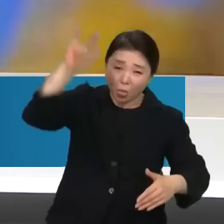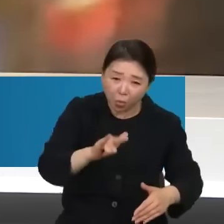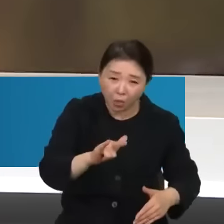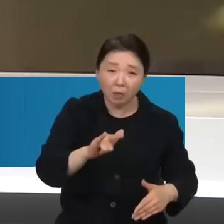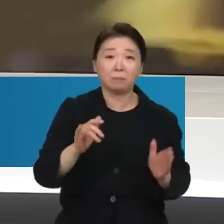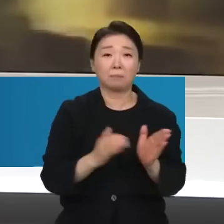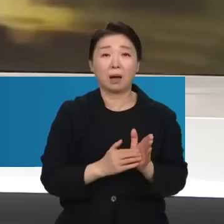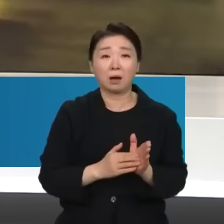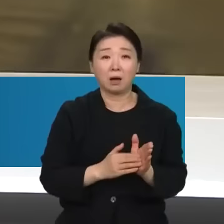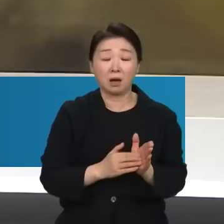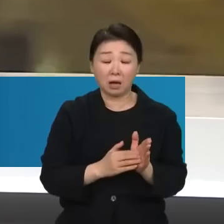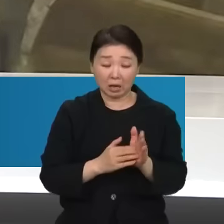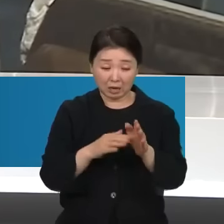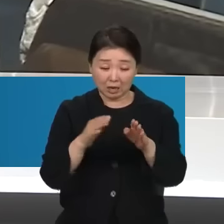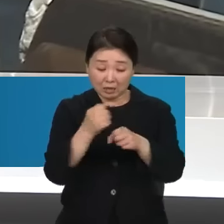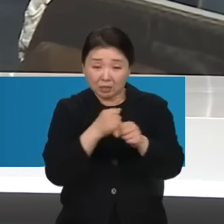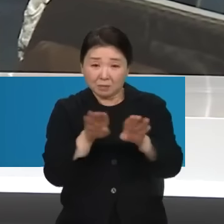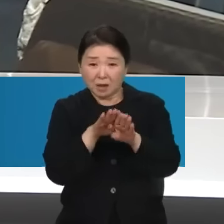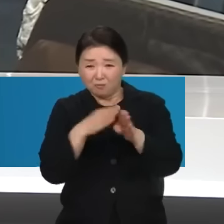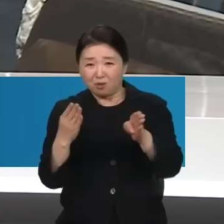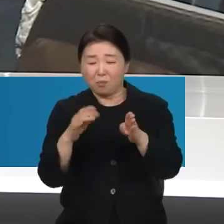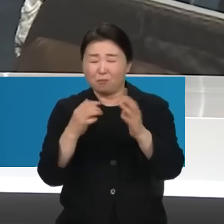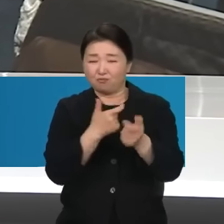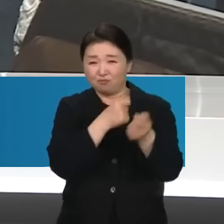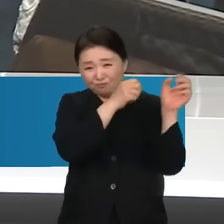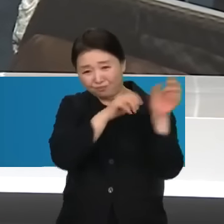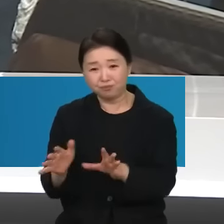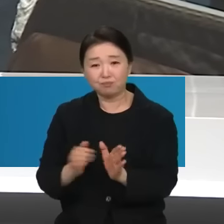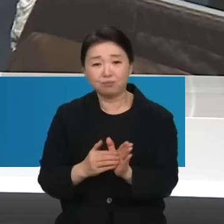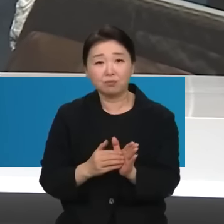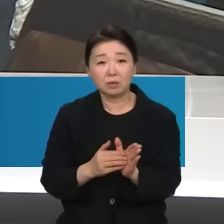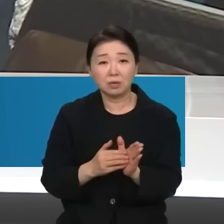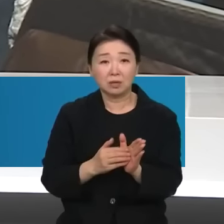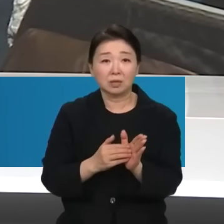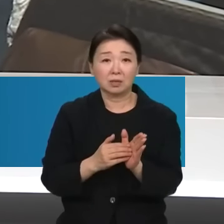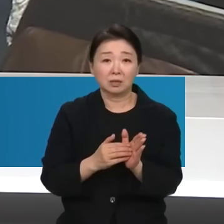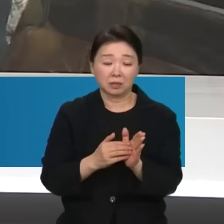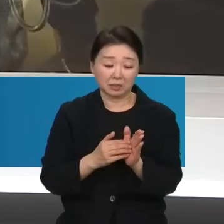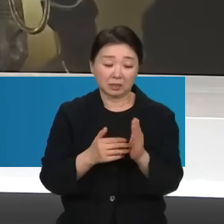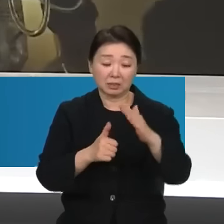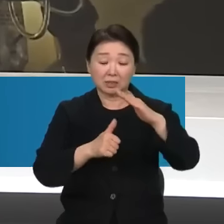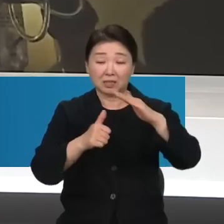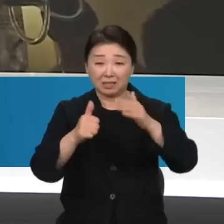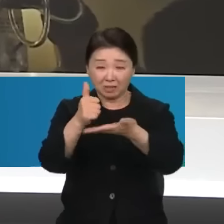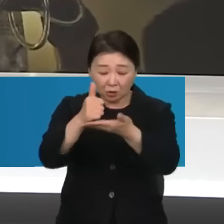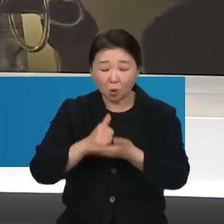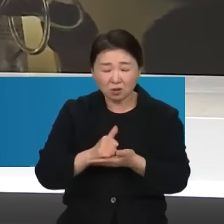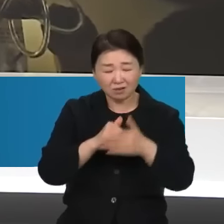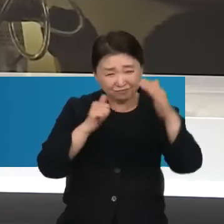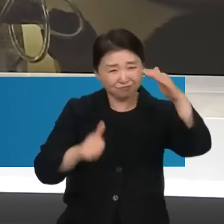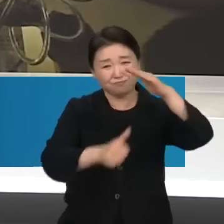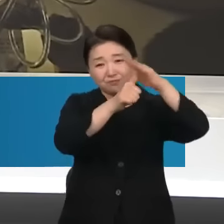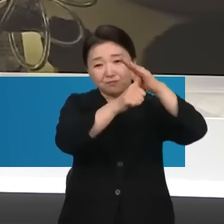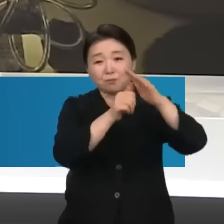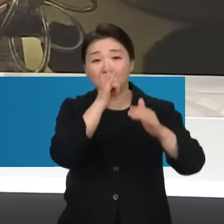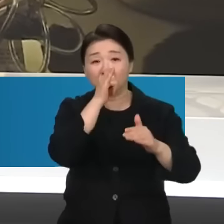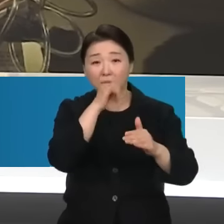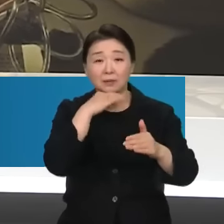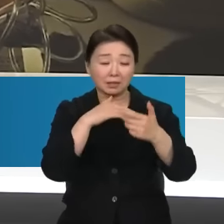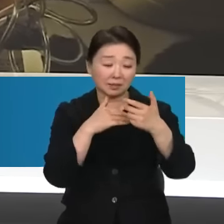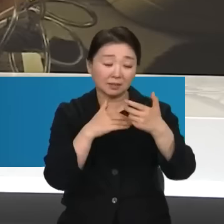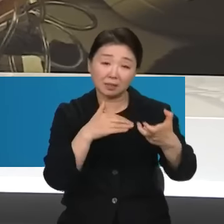벌어졌습니다. 짐칸 문이 열리며 수화물이 우르르 떨어졌고 승객들은 천장으로 튀어올라 머리를 부딪혔습니다. 70대 승객 한